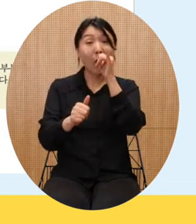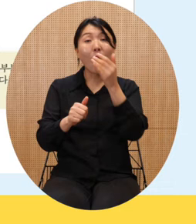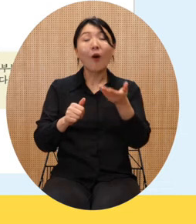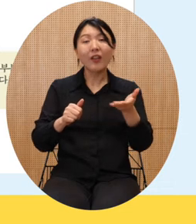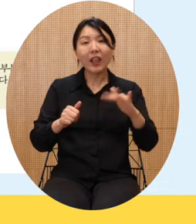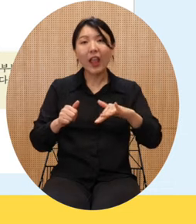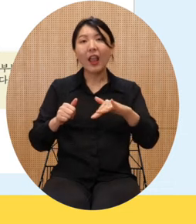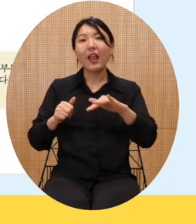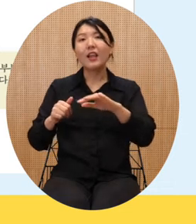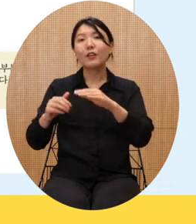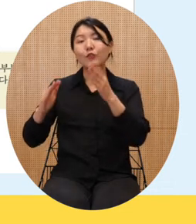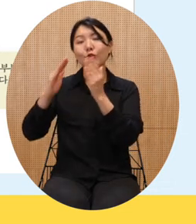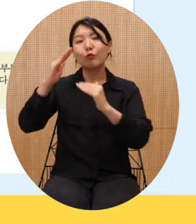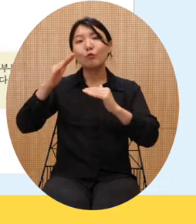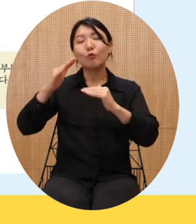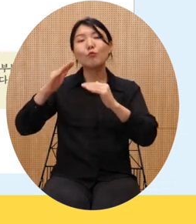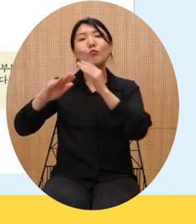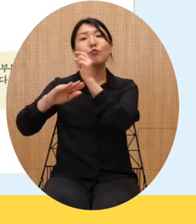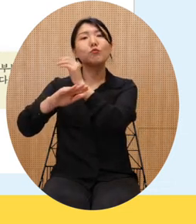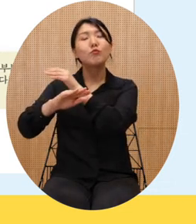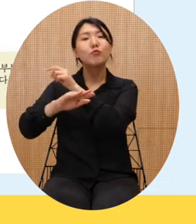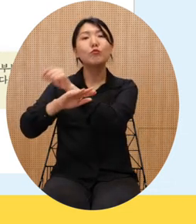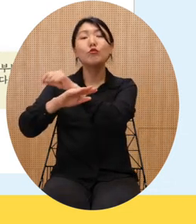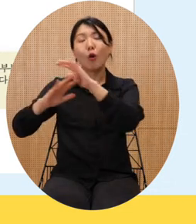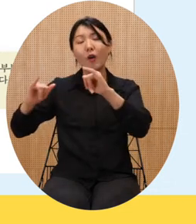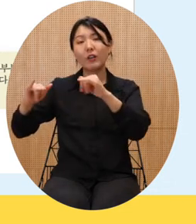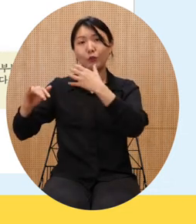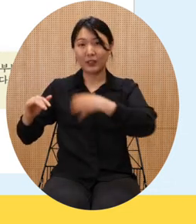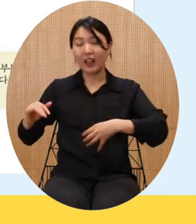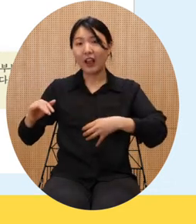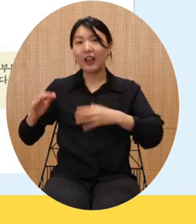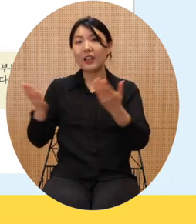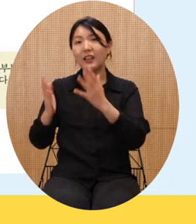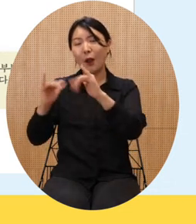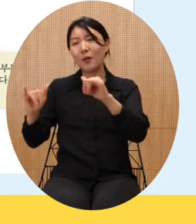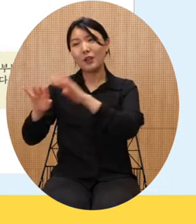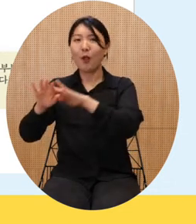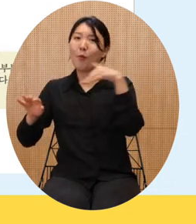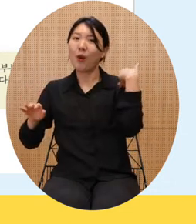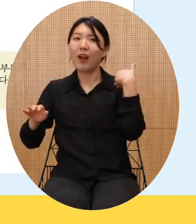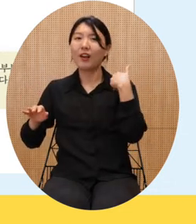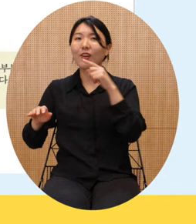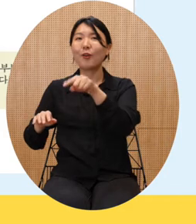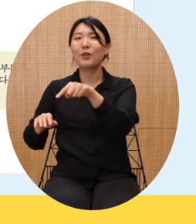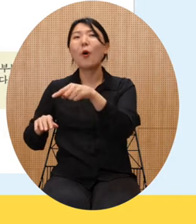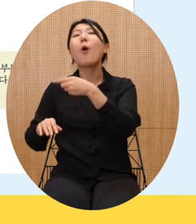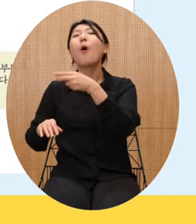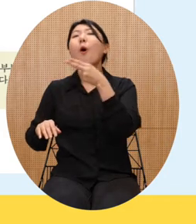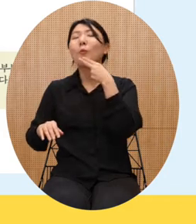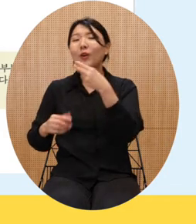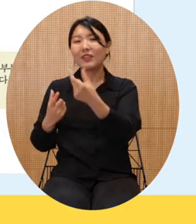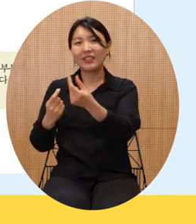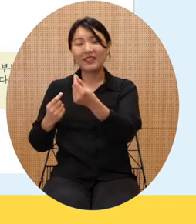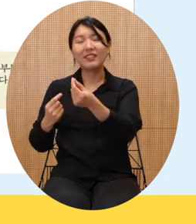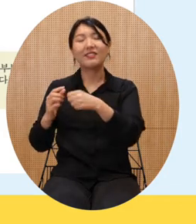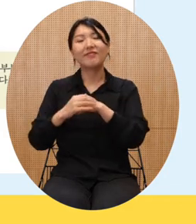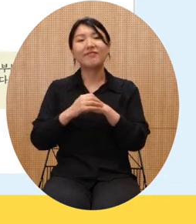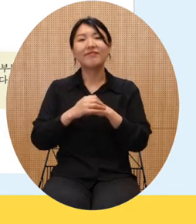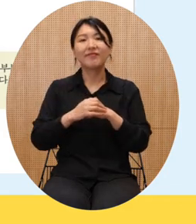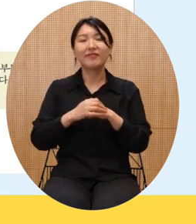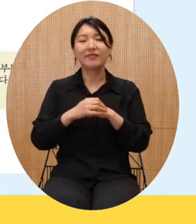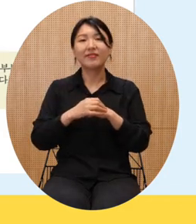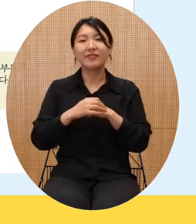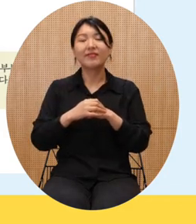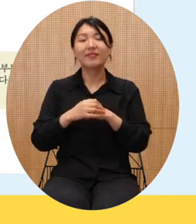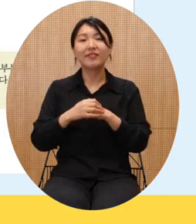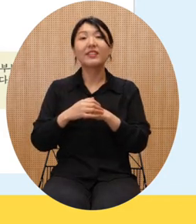있어도 읍면동 당사자가 몰라서 전달을 연계를 못 해주면 이 제도는 없는 거랑 마찬가지인데 그런 일이 거의